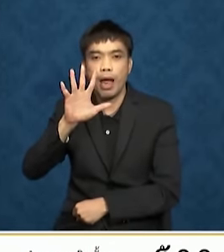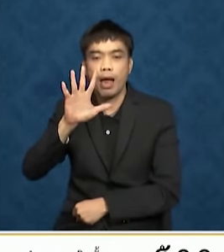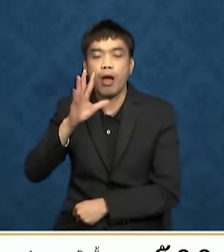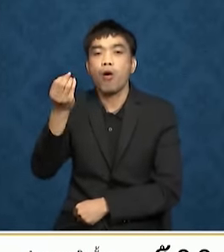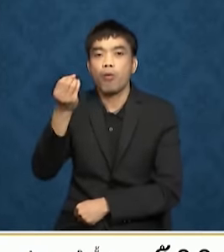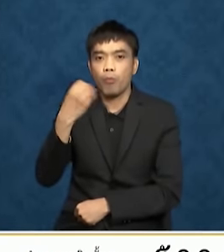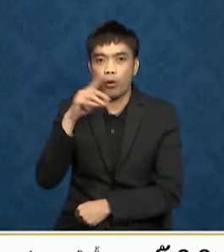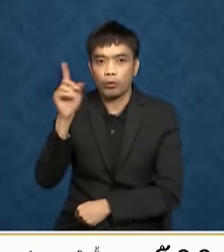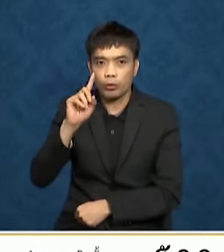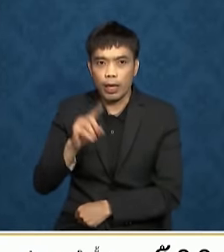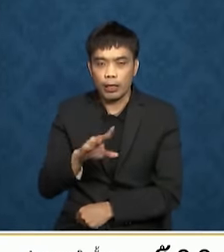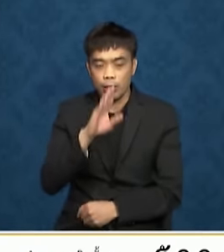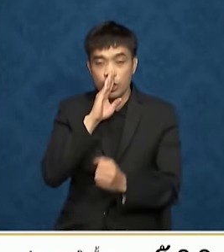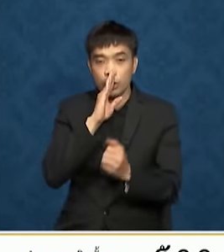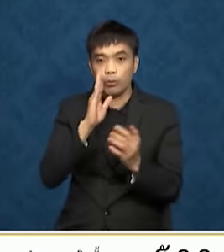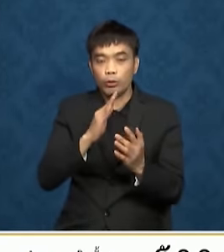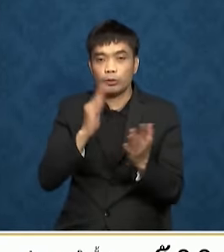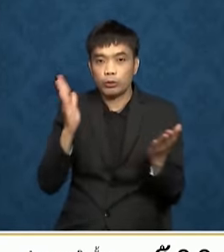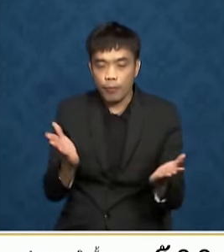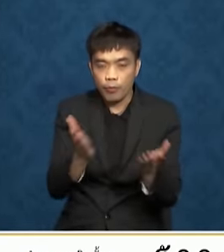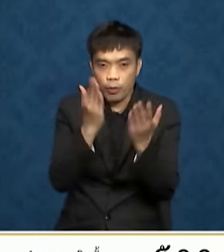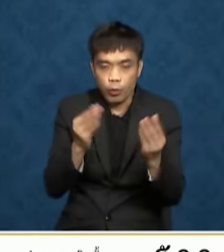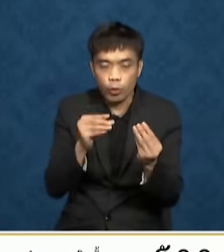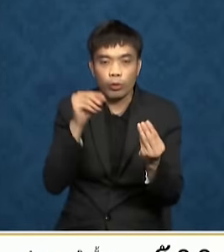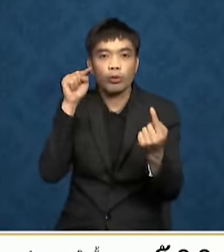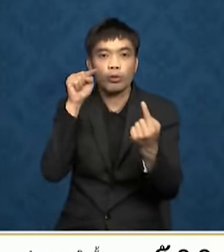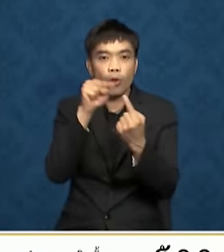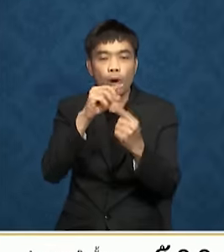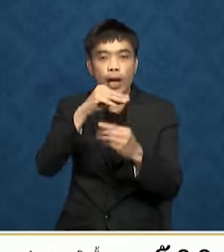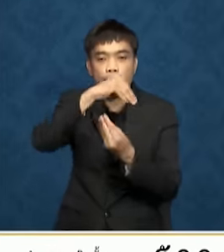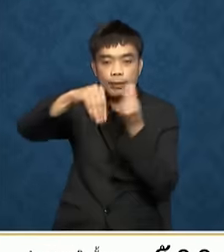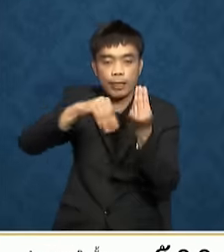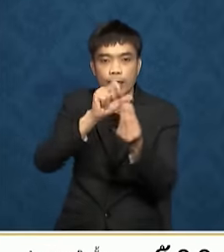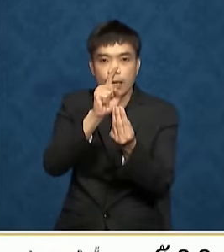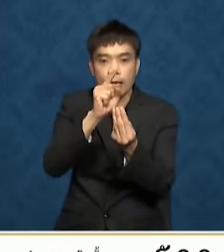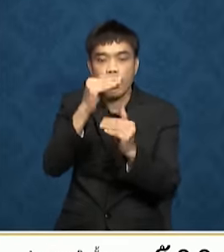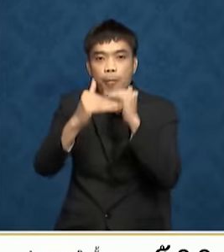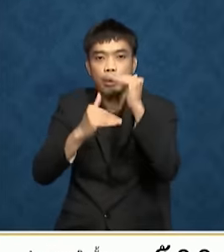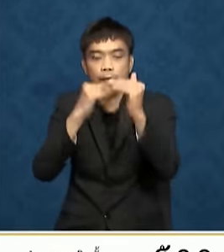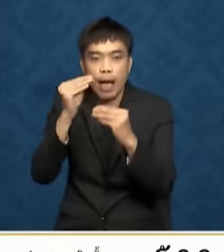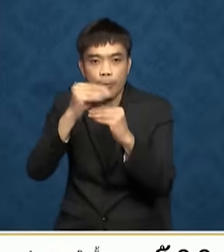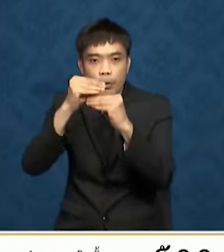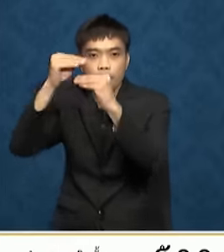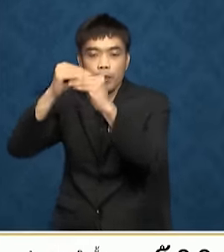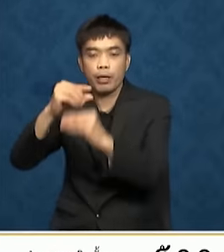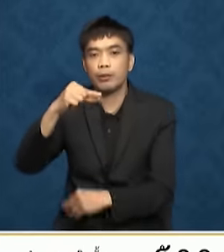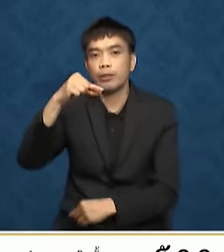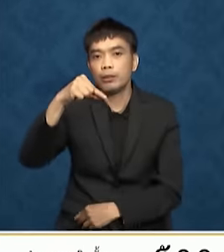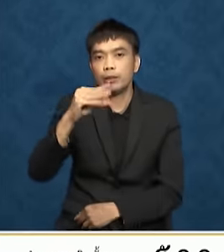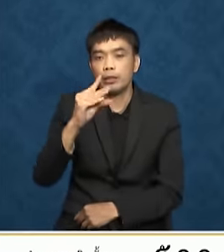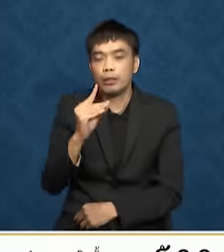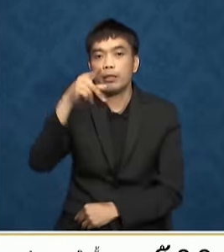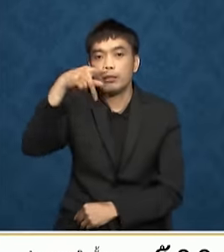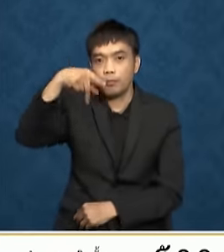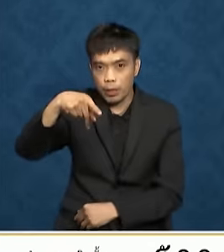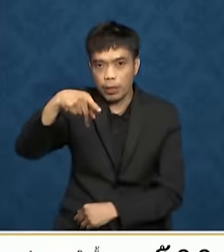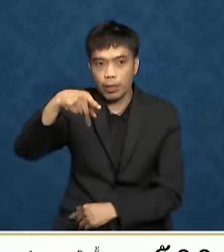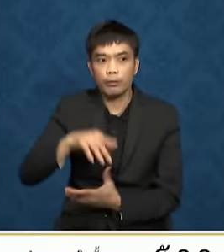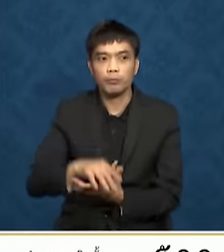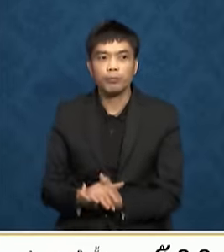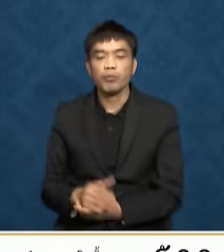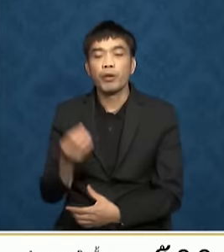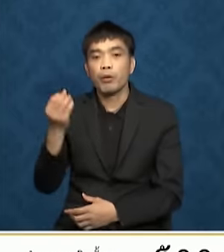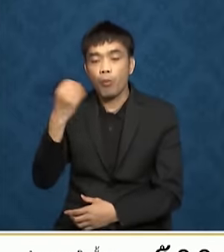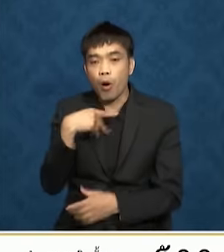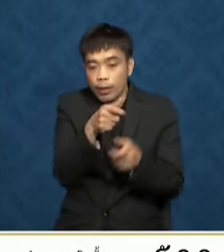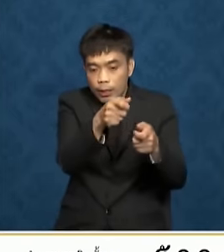เศรษฐกิจมากระตุ้น GDPกันดีกว่าคราวนี้องค์ประกอบของ GDPปี 2566ที่เป็นข้อมูลล่าสุดจากสภาพัฒเนี่ยเบอก